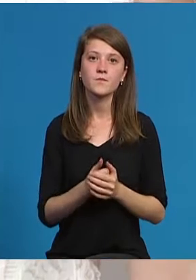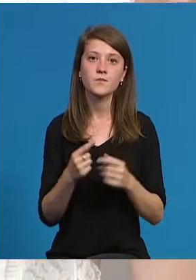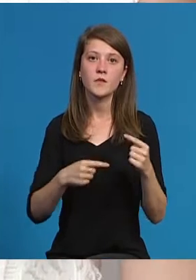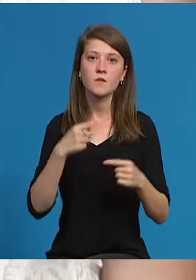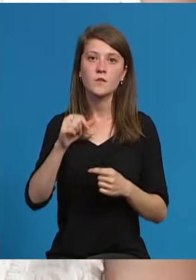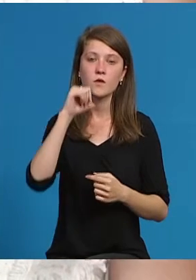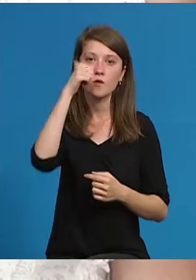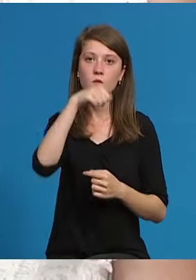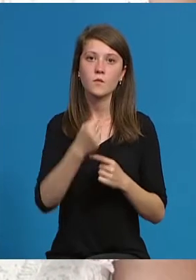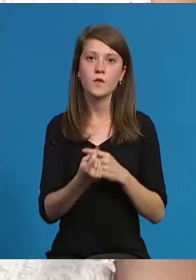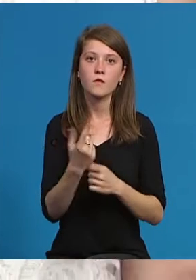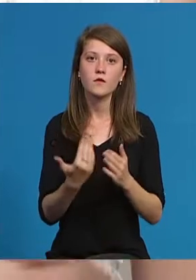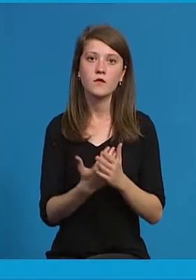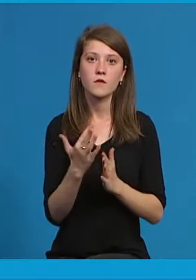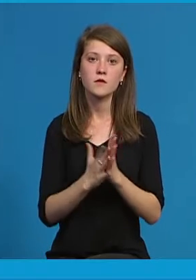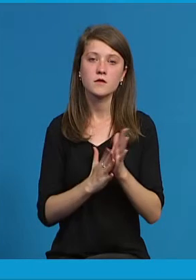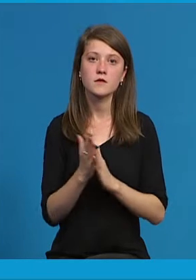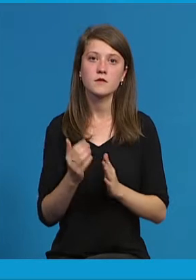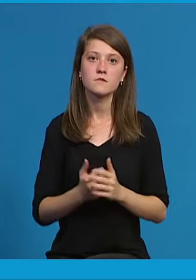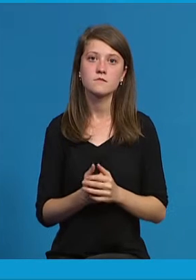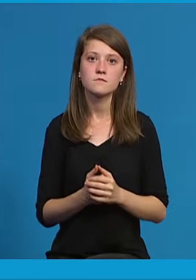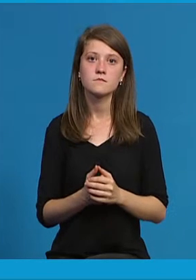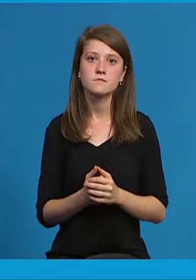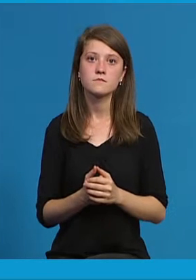року появу нових рослин.